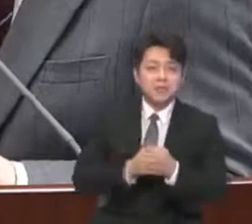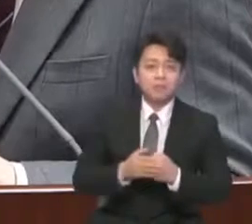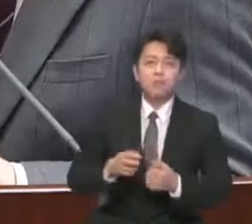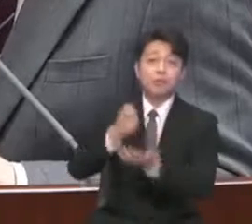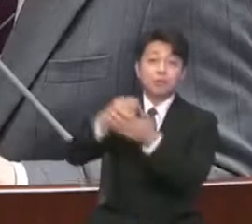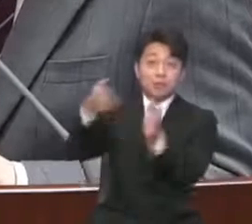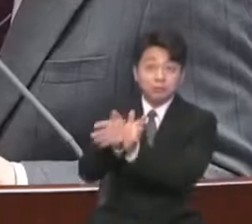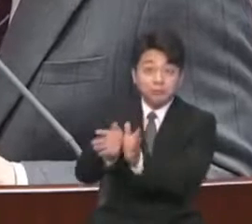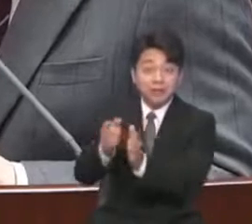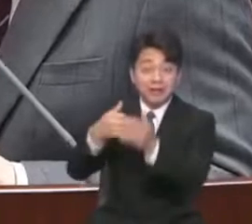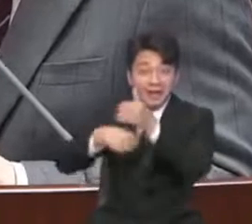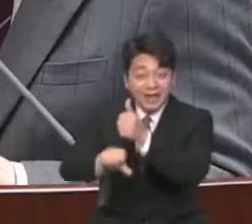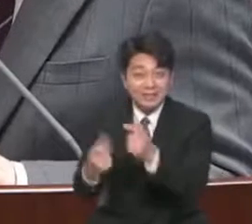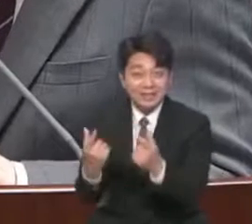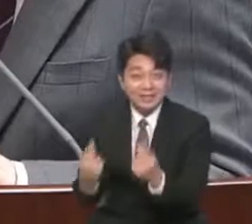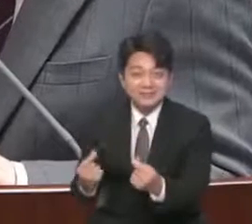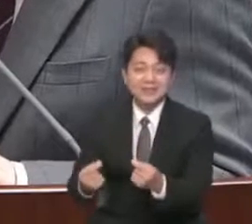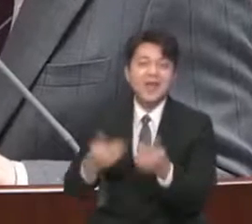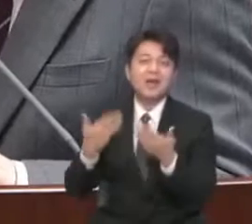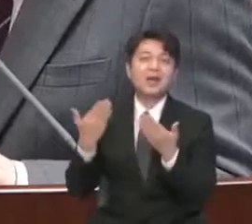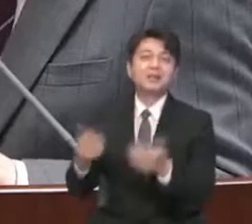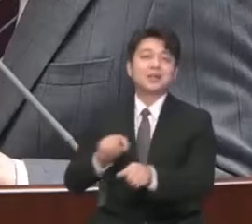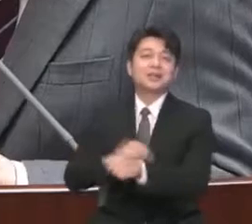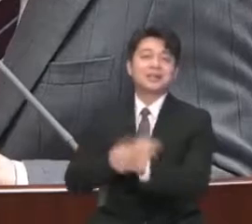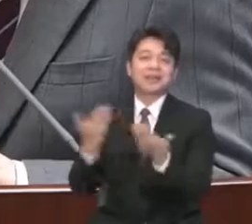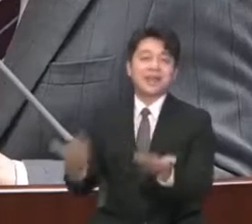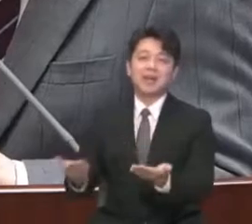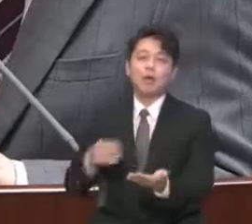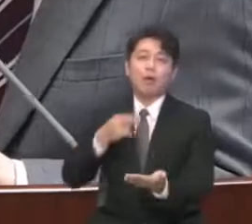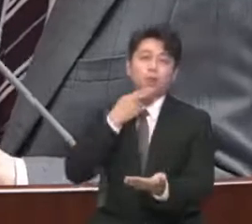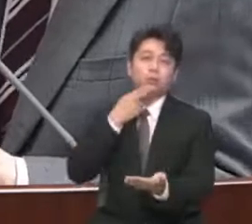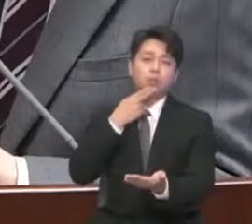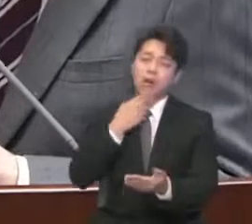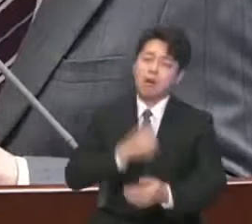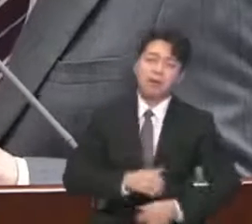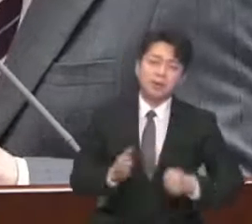쏟아지고 있습니다. 하나씩 보겠습니다. 이 보는 내용은